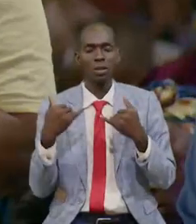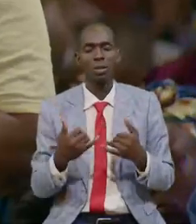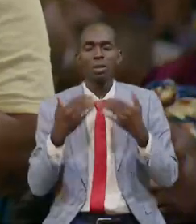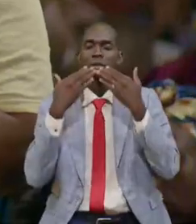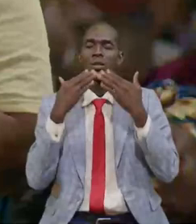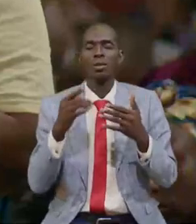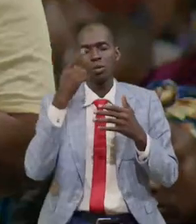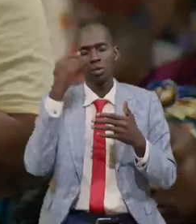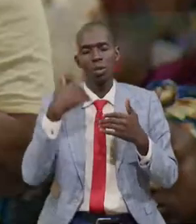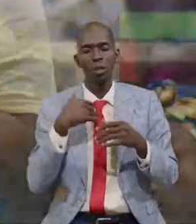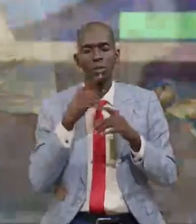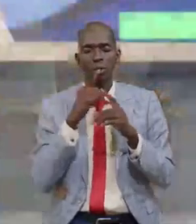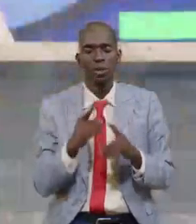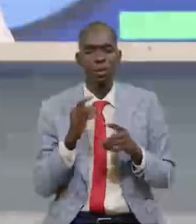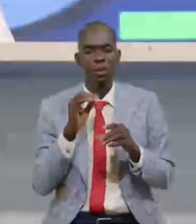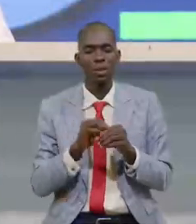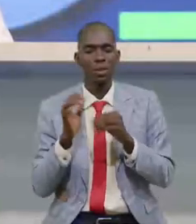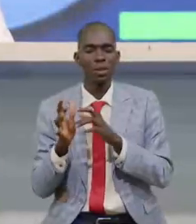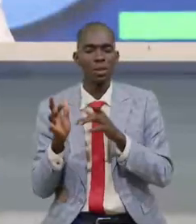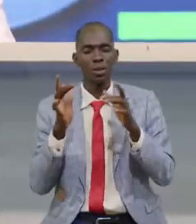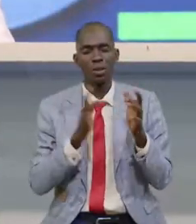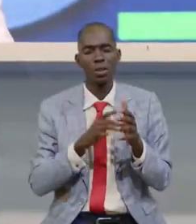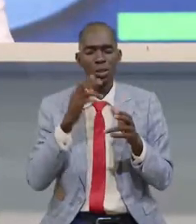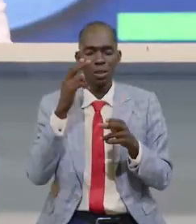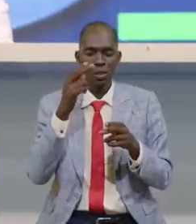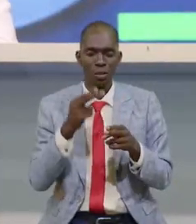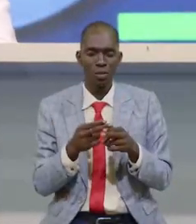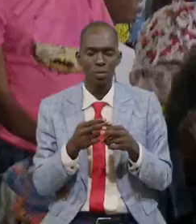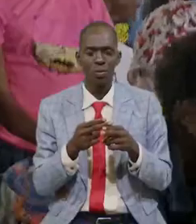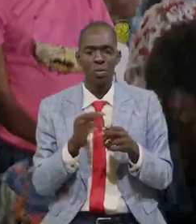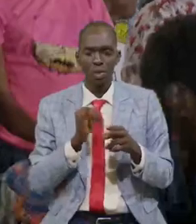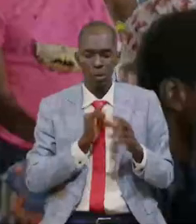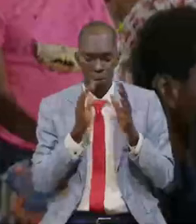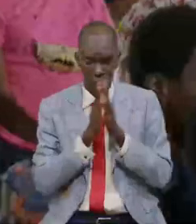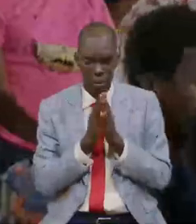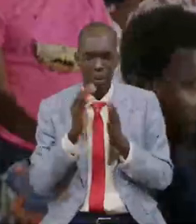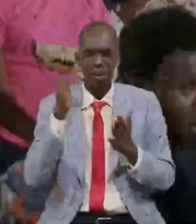parce que nous savons que tu as exaucé. Au nom de Jésus, j'ai prié.